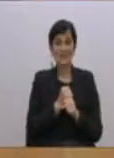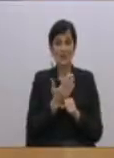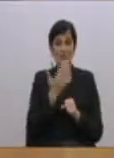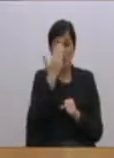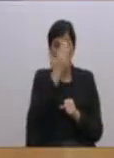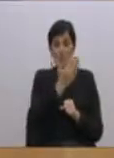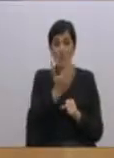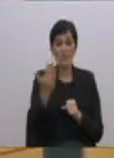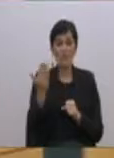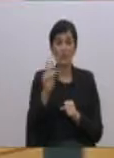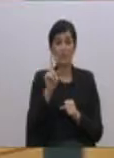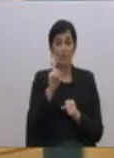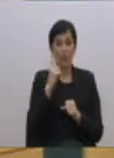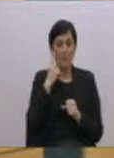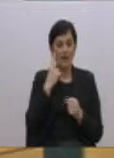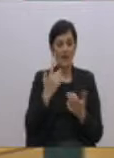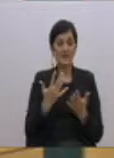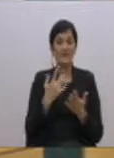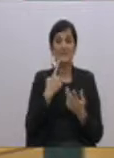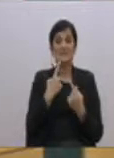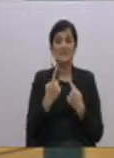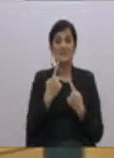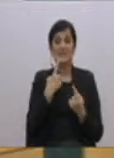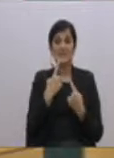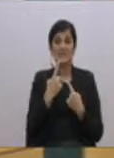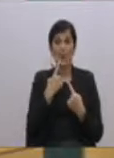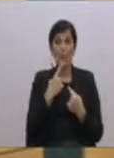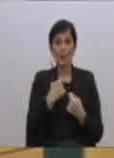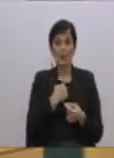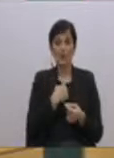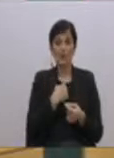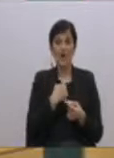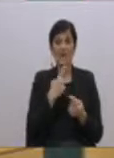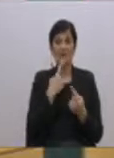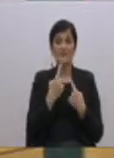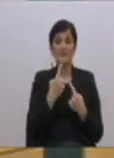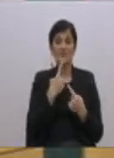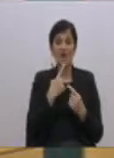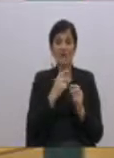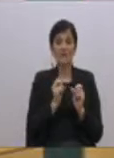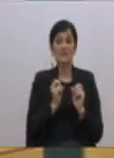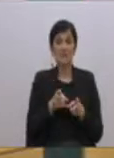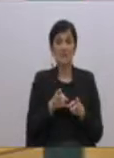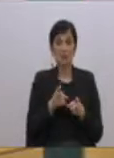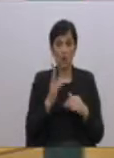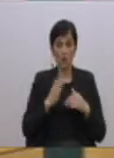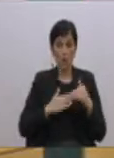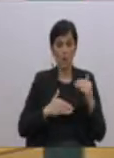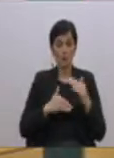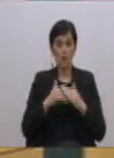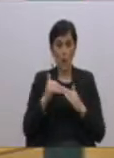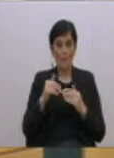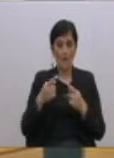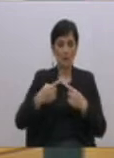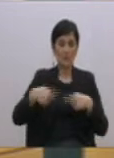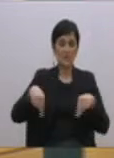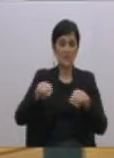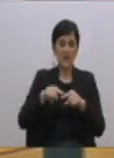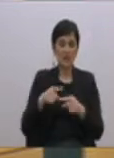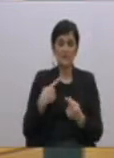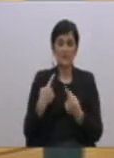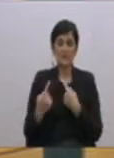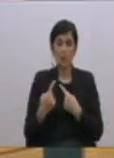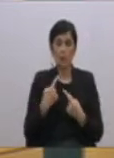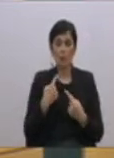მოსახლეობის რომ ნათელი იყოს. ანუ საუბარი, როცა ჩვენ საუბრობთ იმ საფრთხეებზე ერთთან,